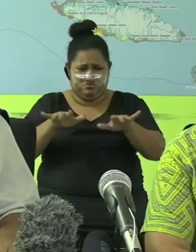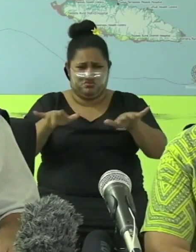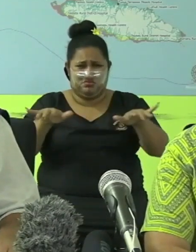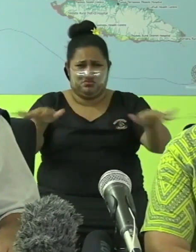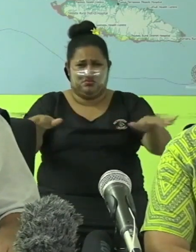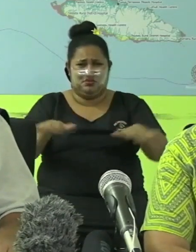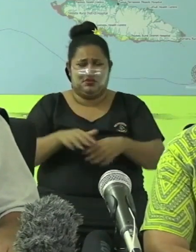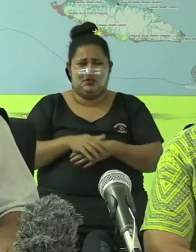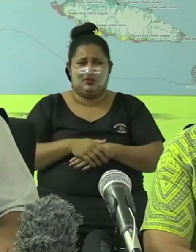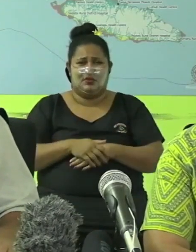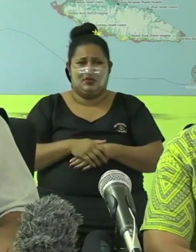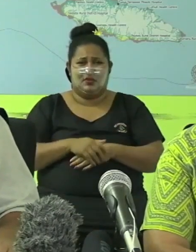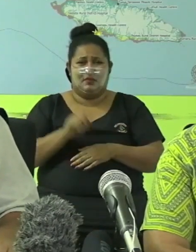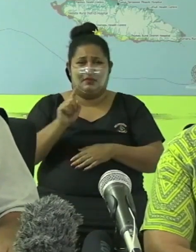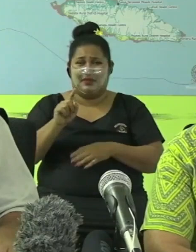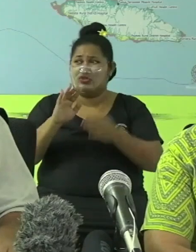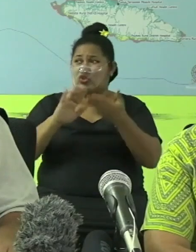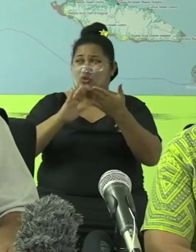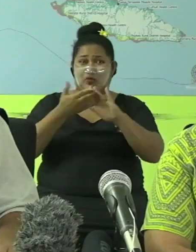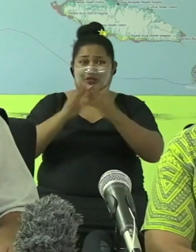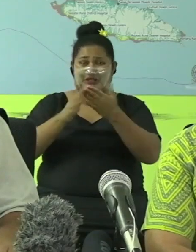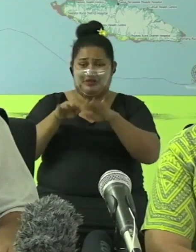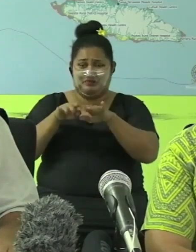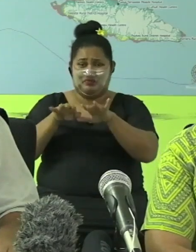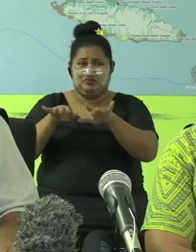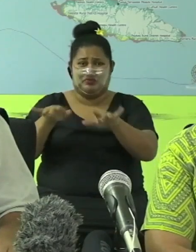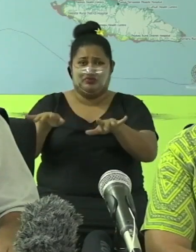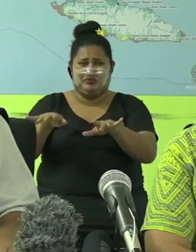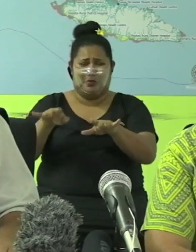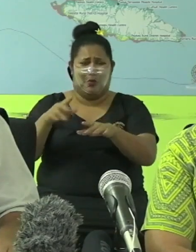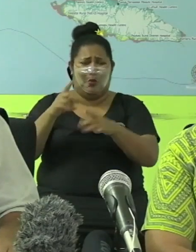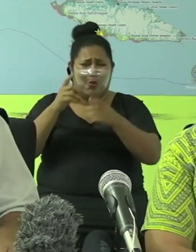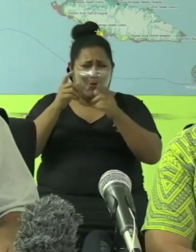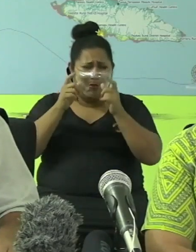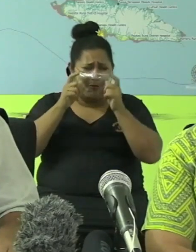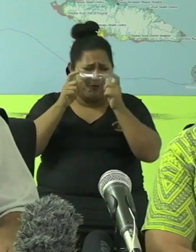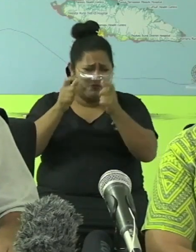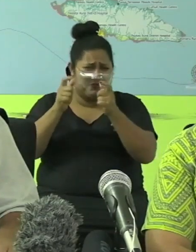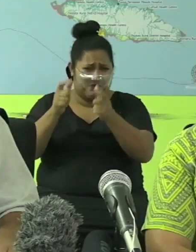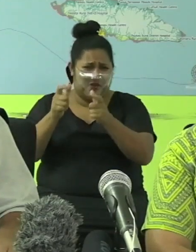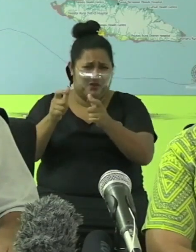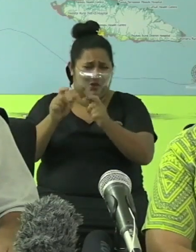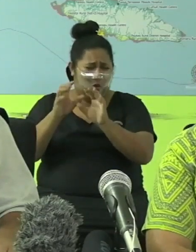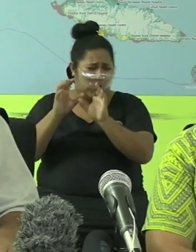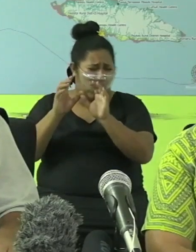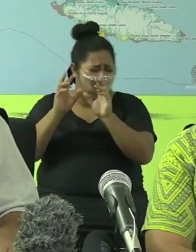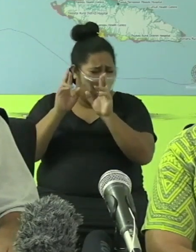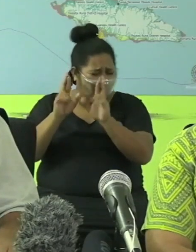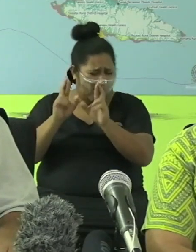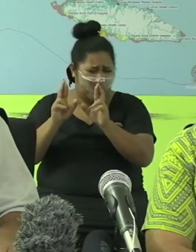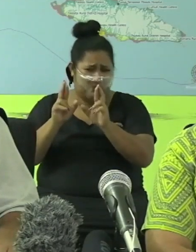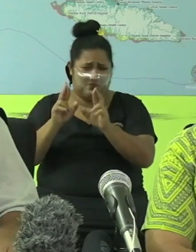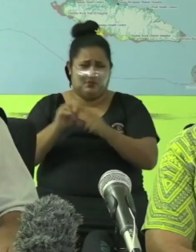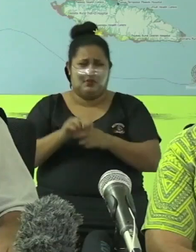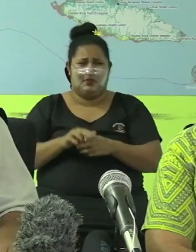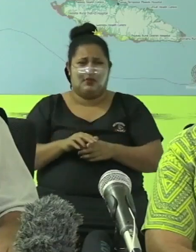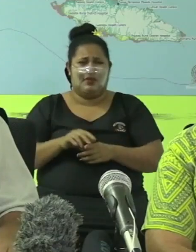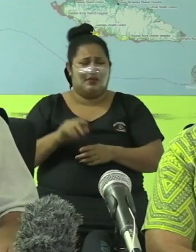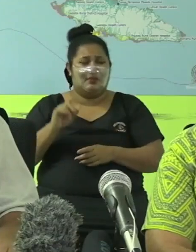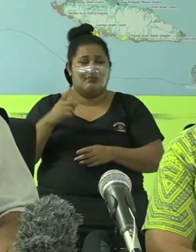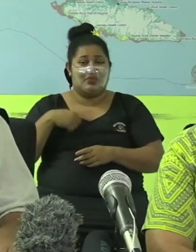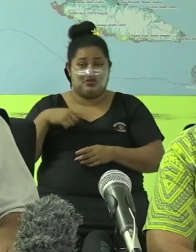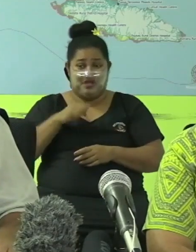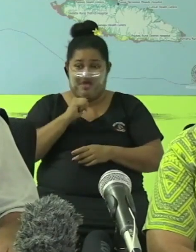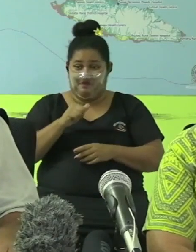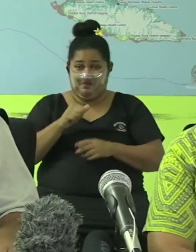Ia o potential community transmission. Ia o ina, ia e whaingata ai ia le